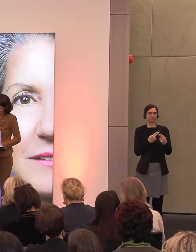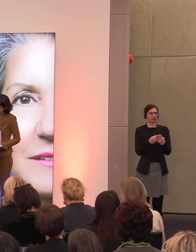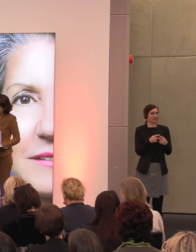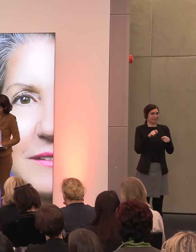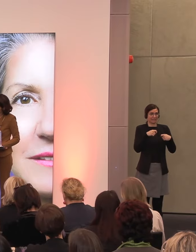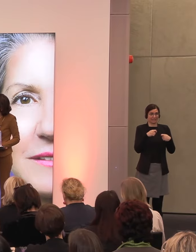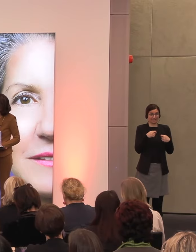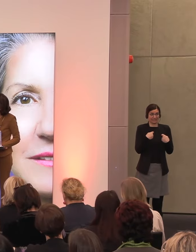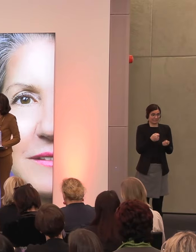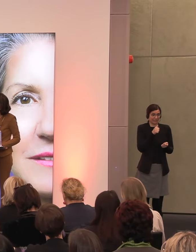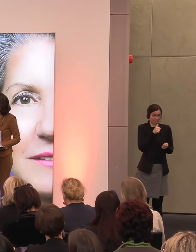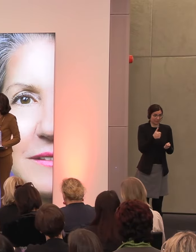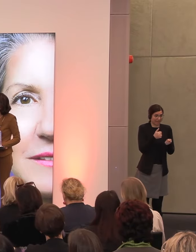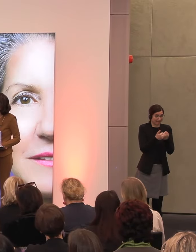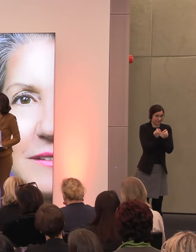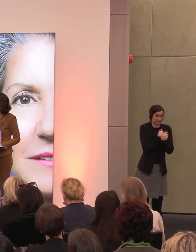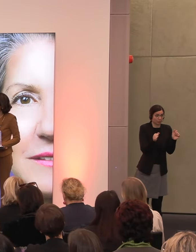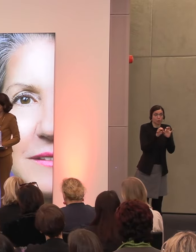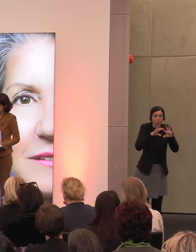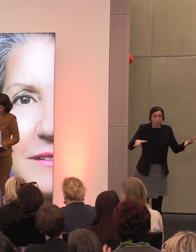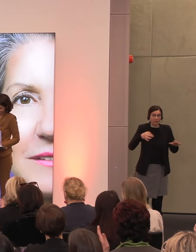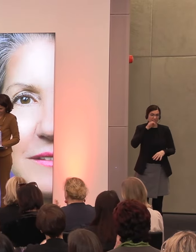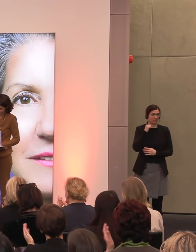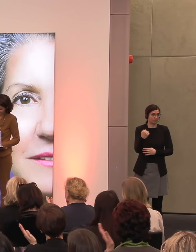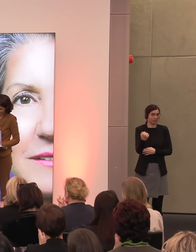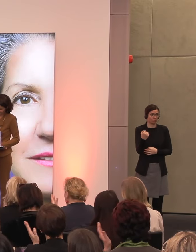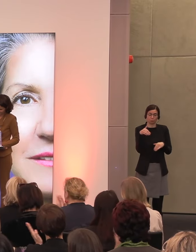Es gibt keine Demokratie ohne Feminismus.